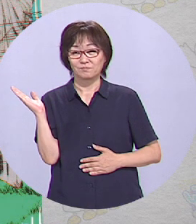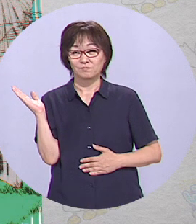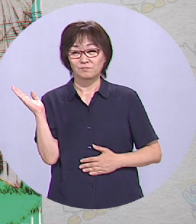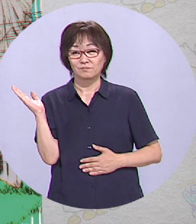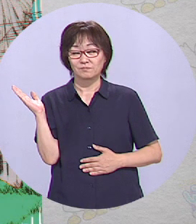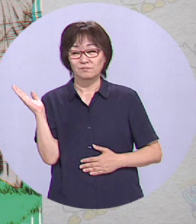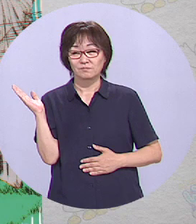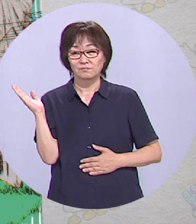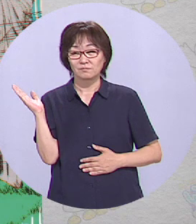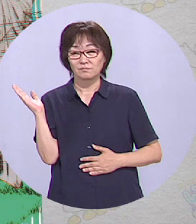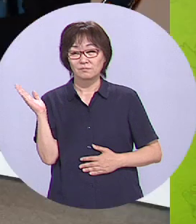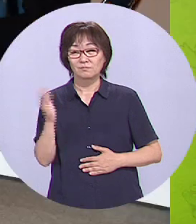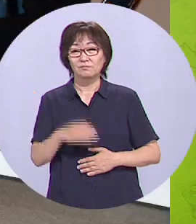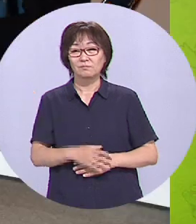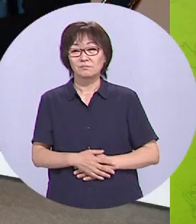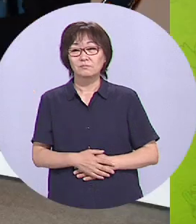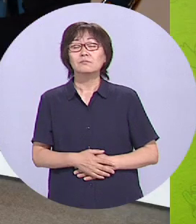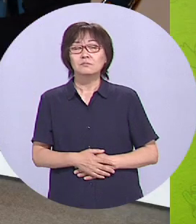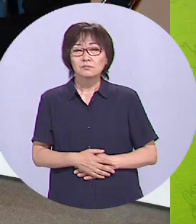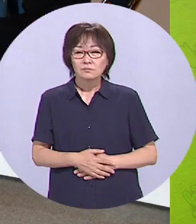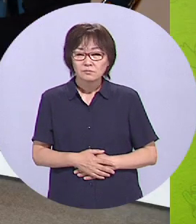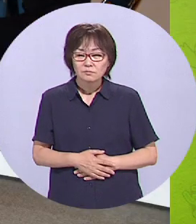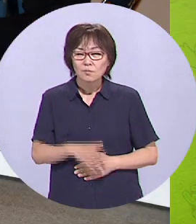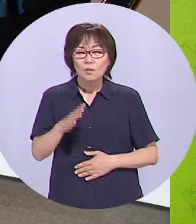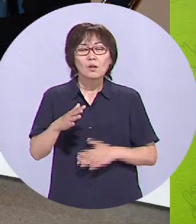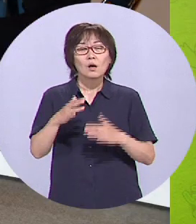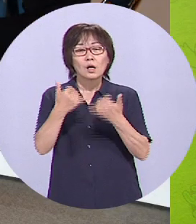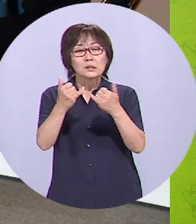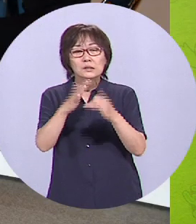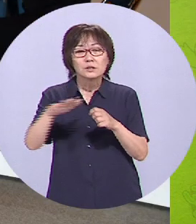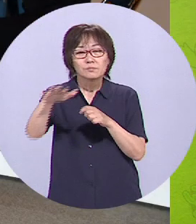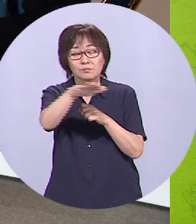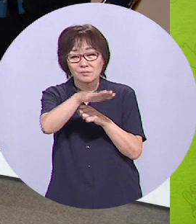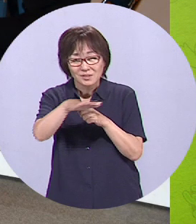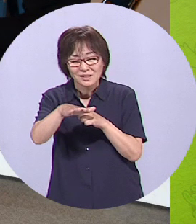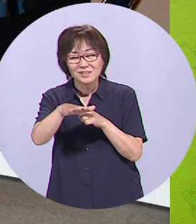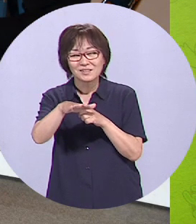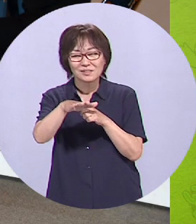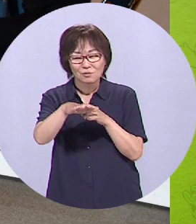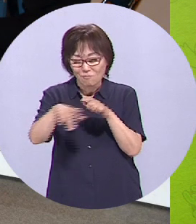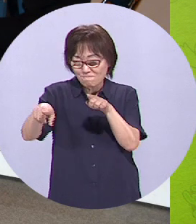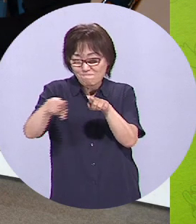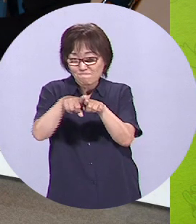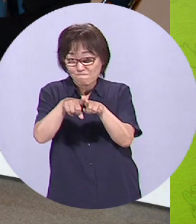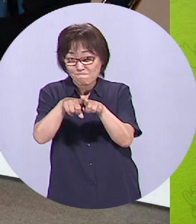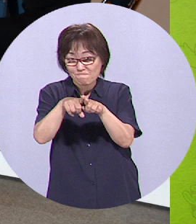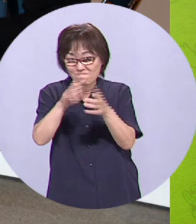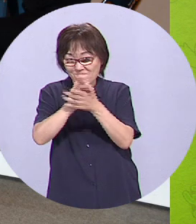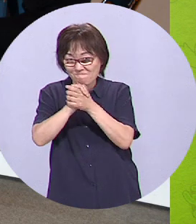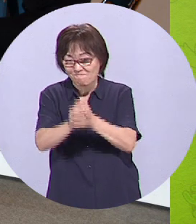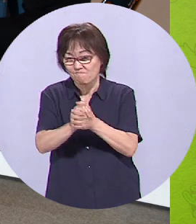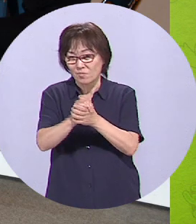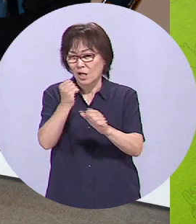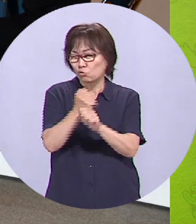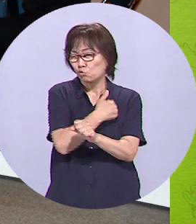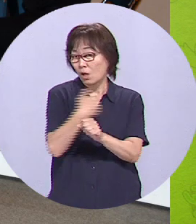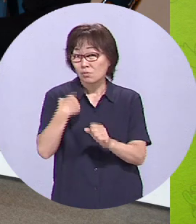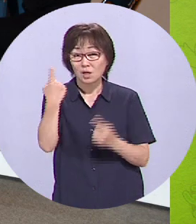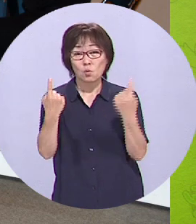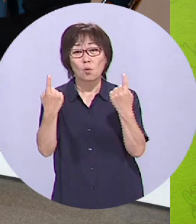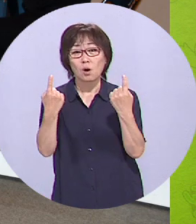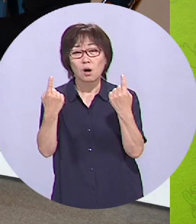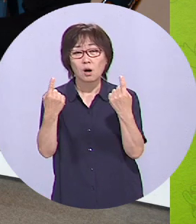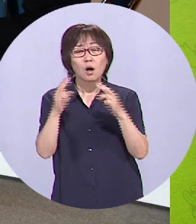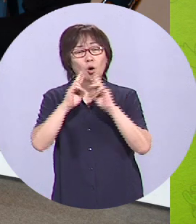。 そのコアになる市民の皆さんとタッグを組んでいけるかっていう部分が、曲が広まるかどう